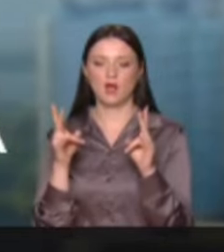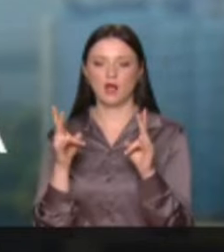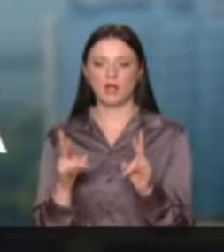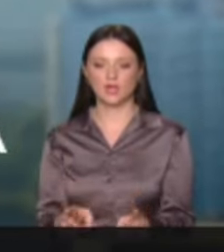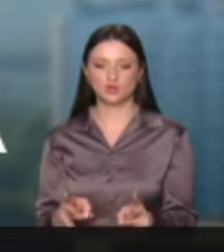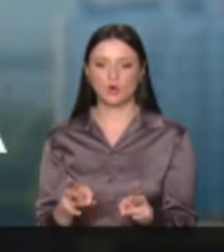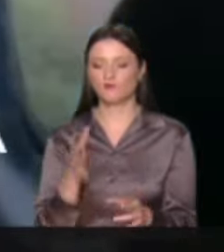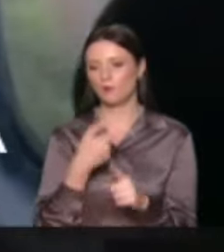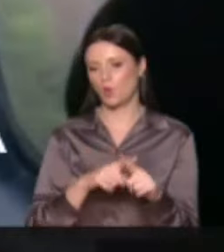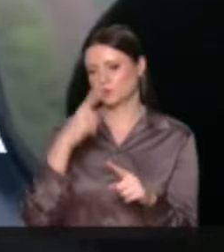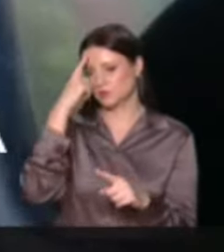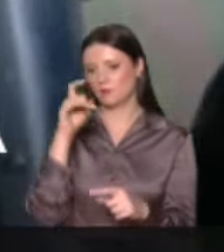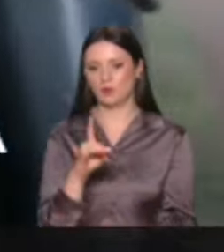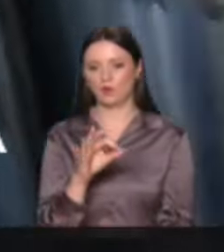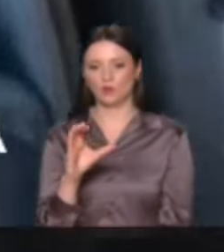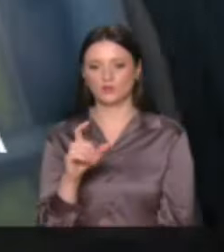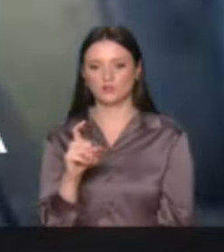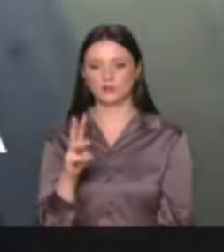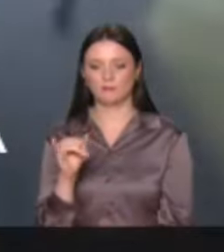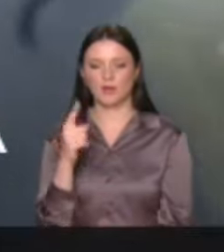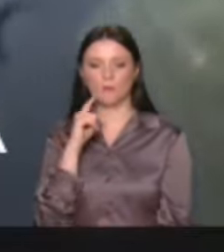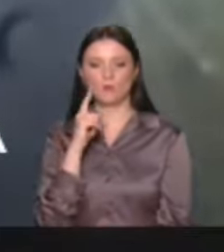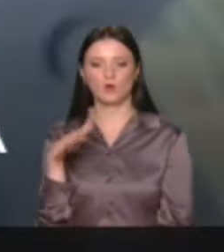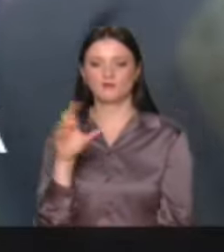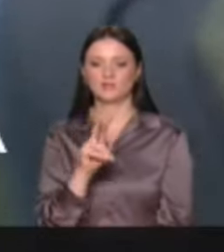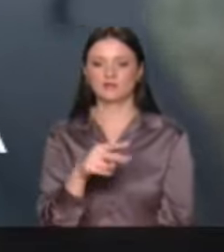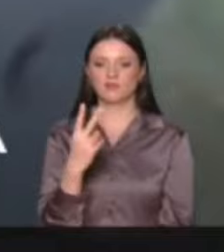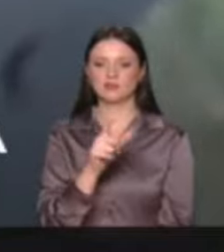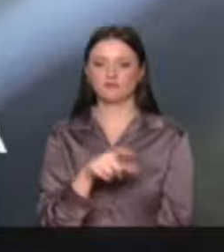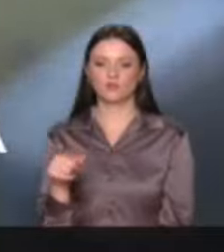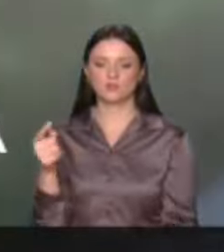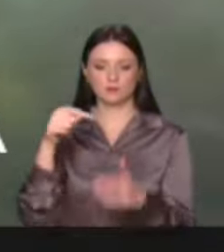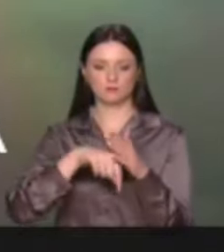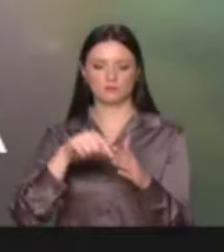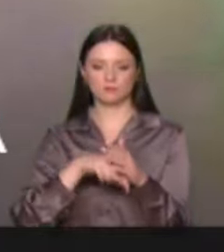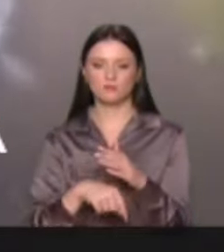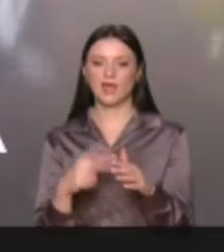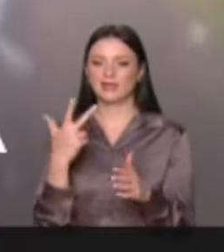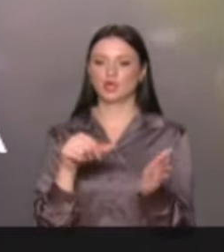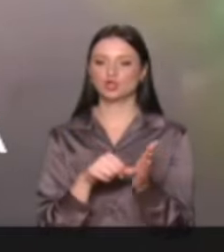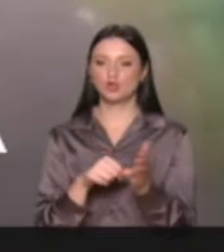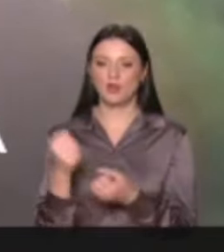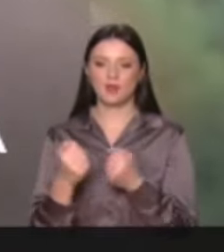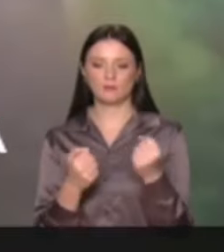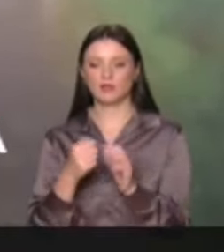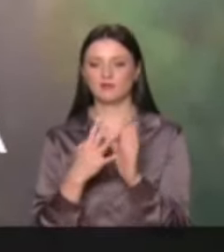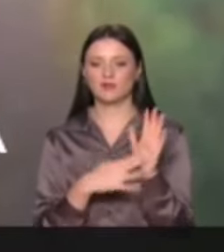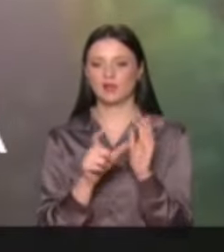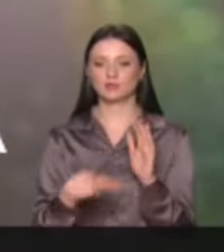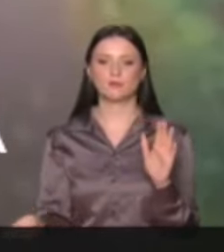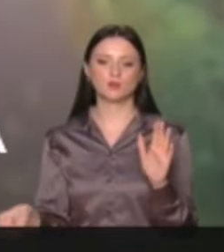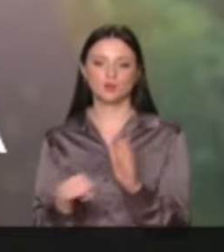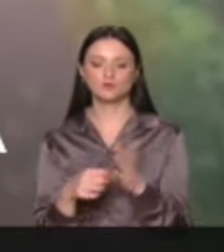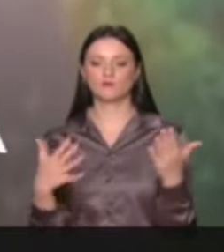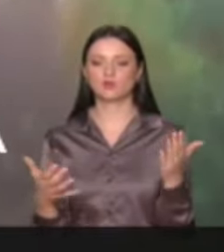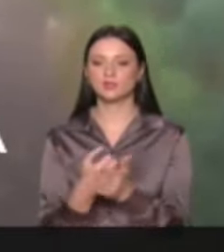Він зазнав катастрофи. Про це повідомляють у РосЗМІ. Попередньо усі 22 особи на борту, 3 члени екіпажу, 19 пасажирів загинуло. Вже